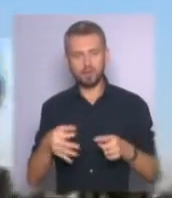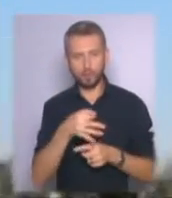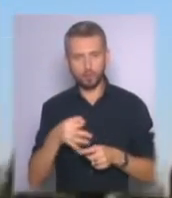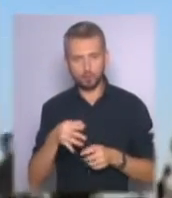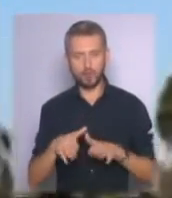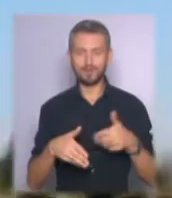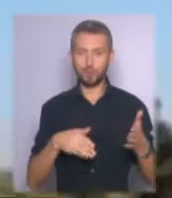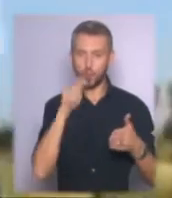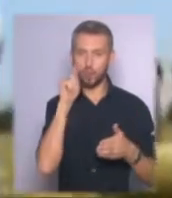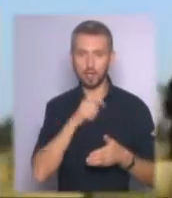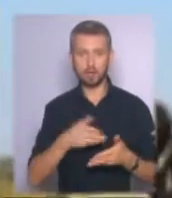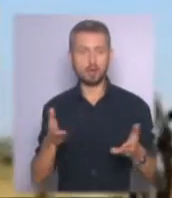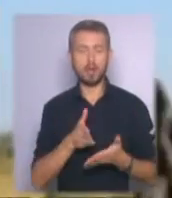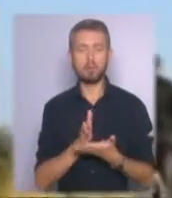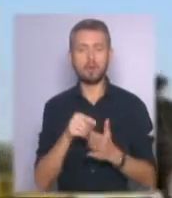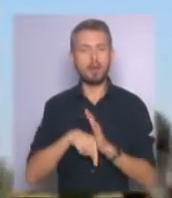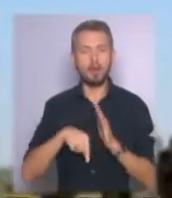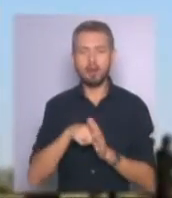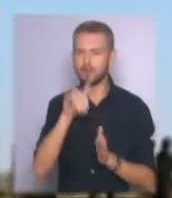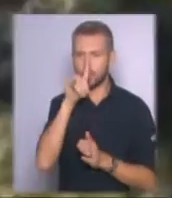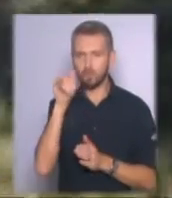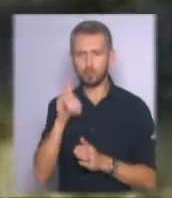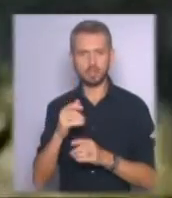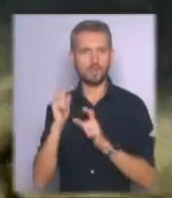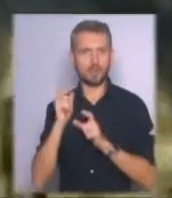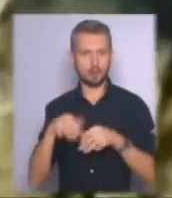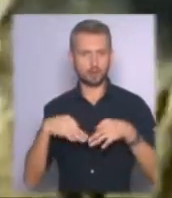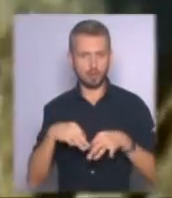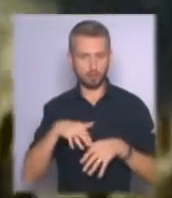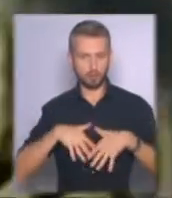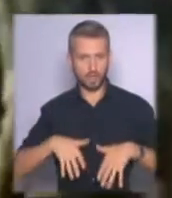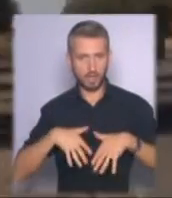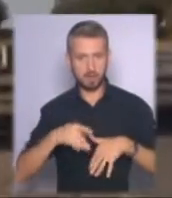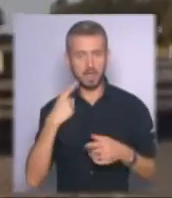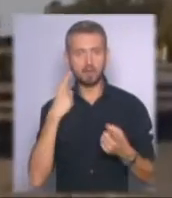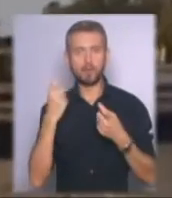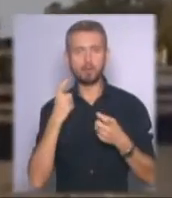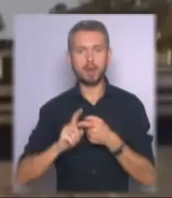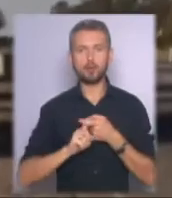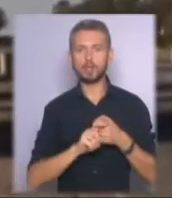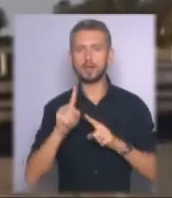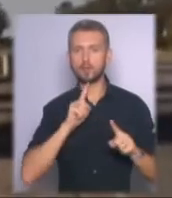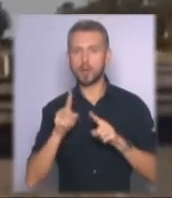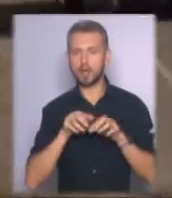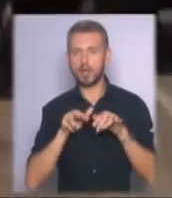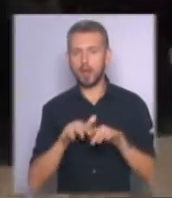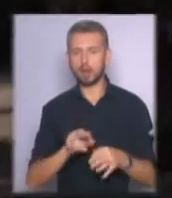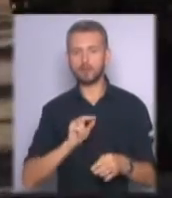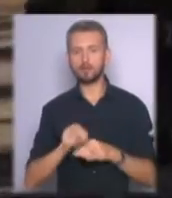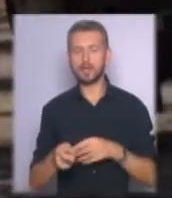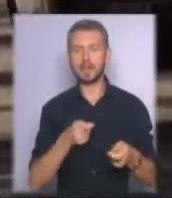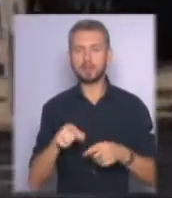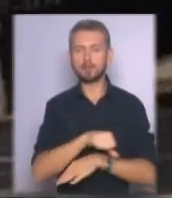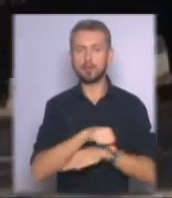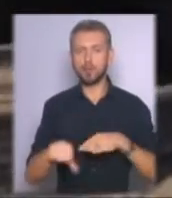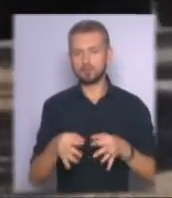полягає у недопущенні вантажного транспорту до Криму. За інформацією координаційної ради акції, через адміністративний кордон безперешкодно